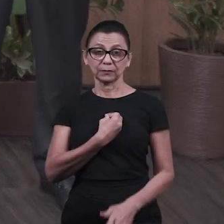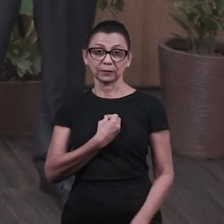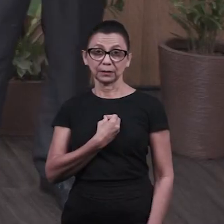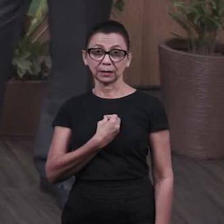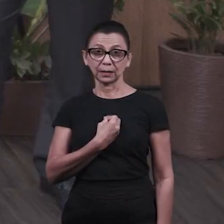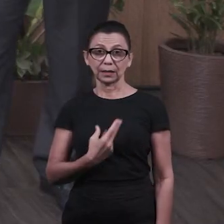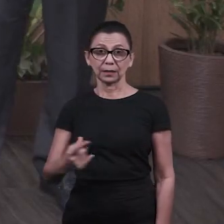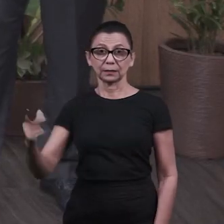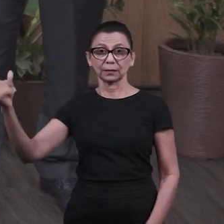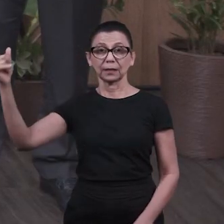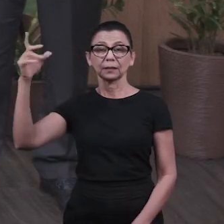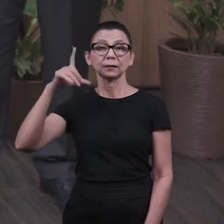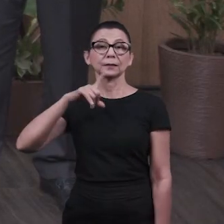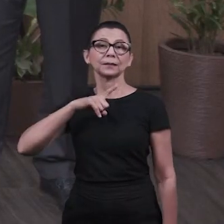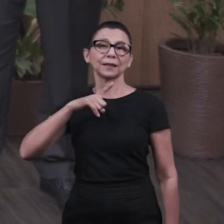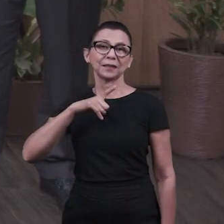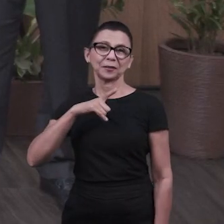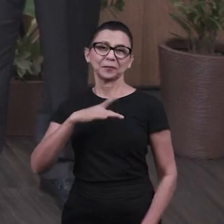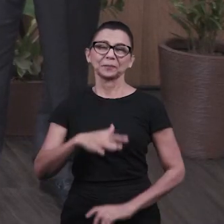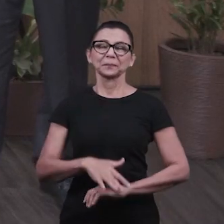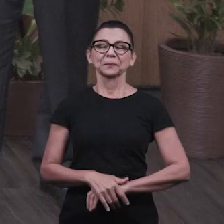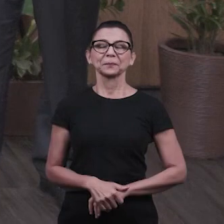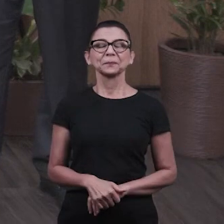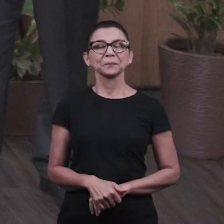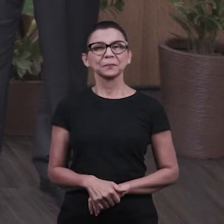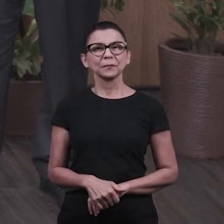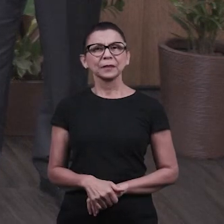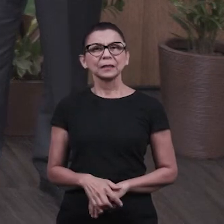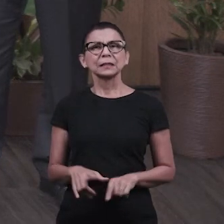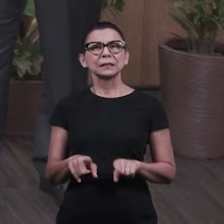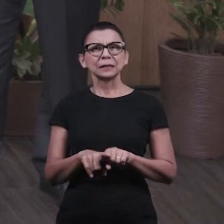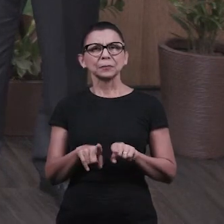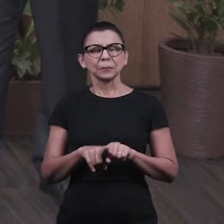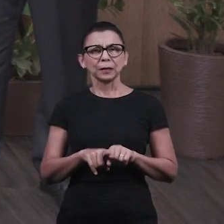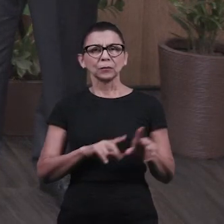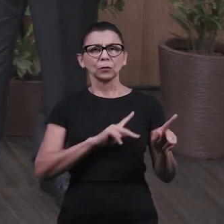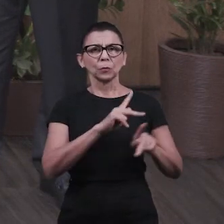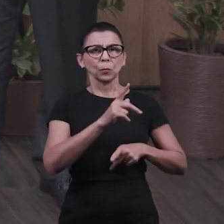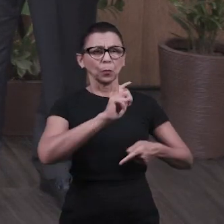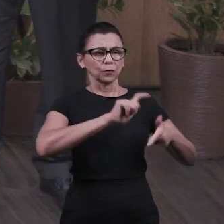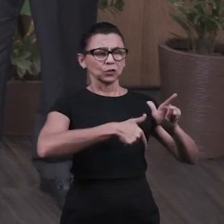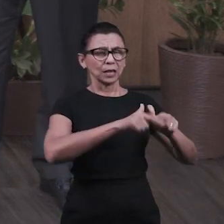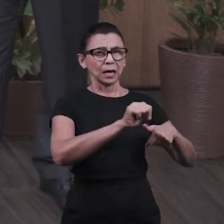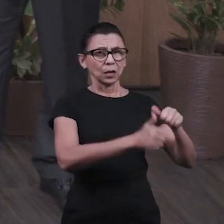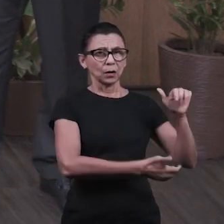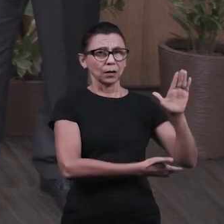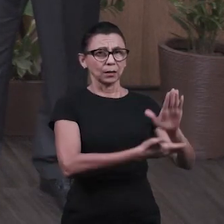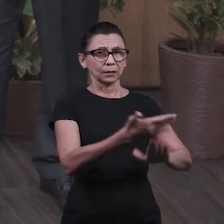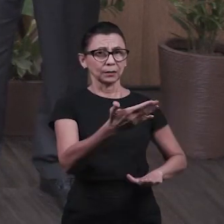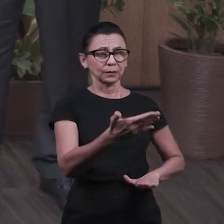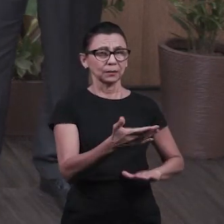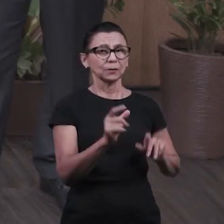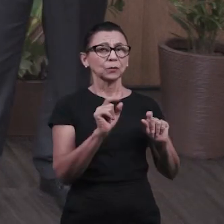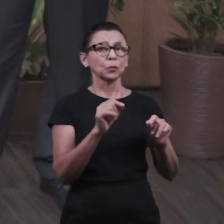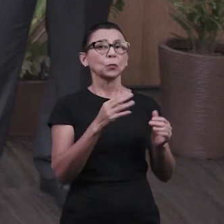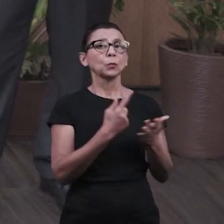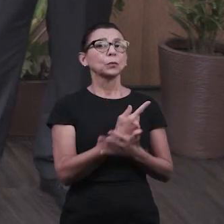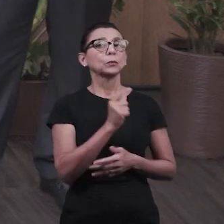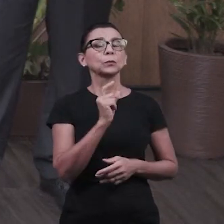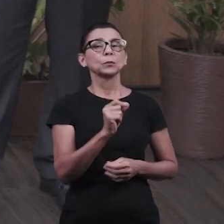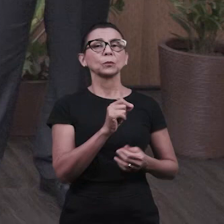essentiel à la sortie d'Israël a été la chair rôtie au feu.